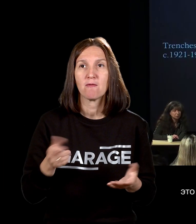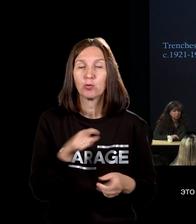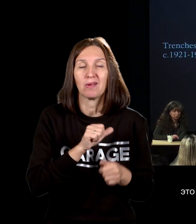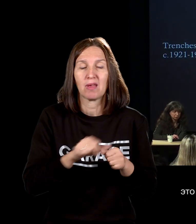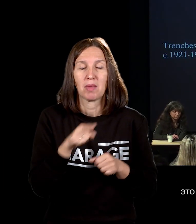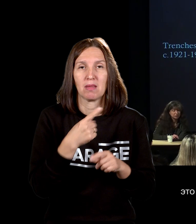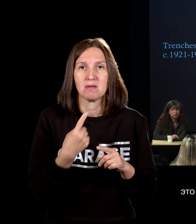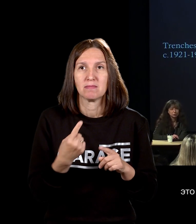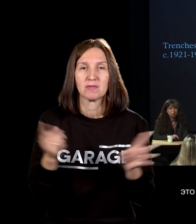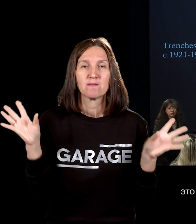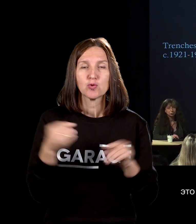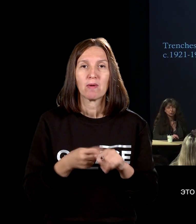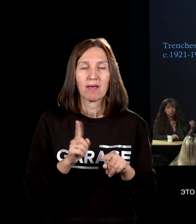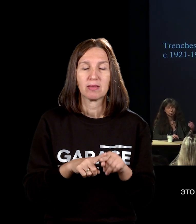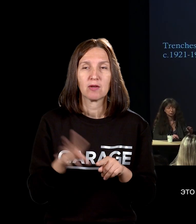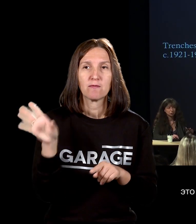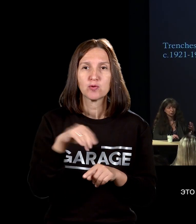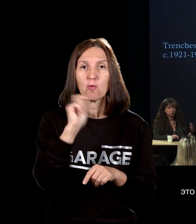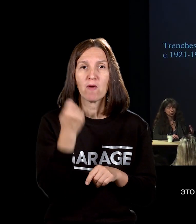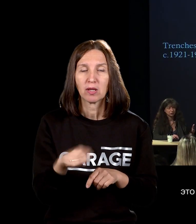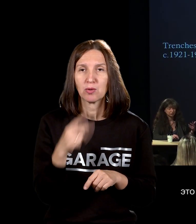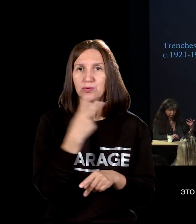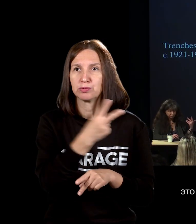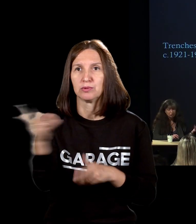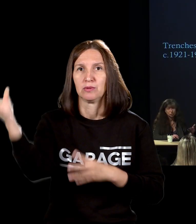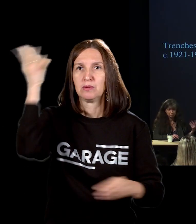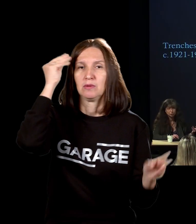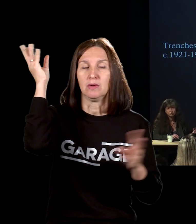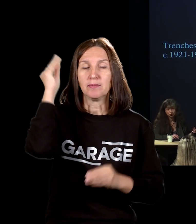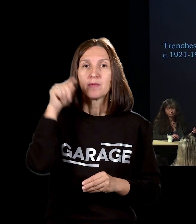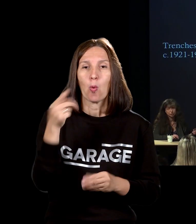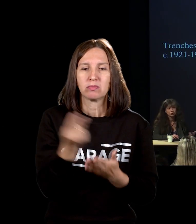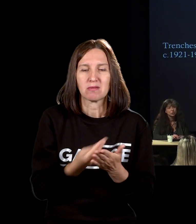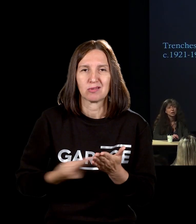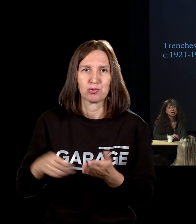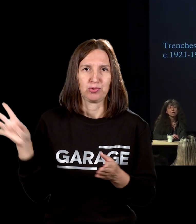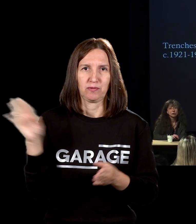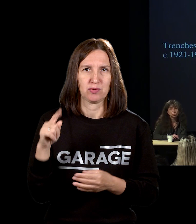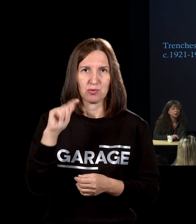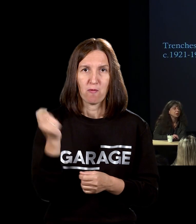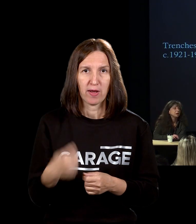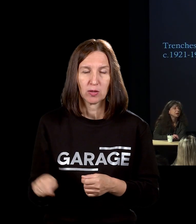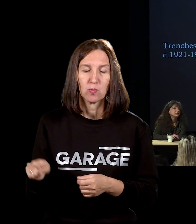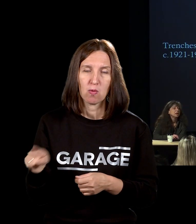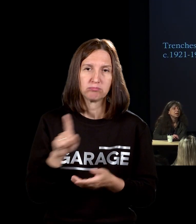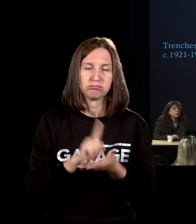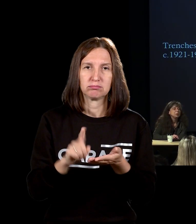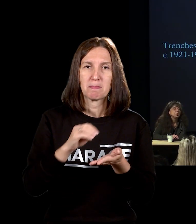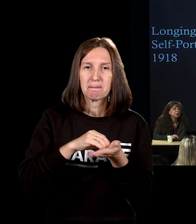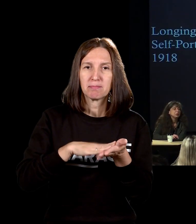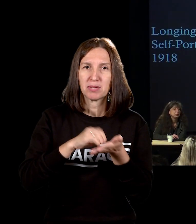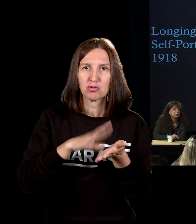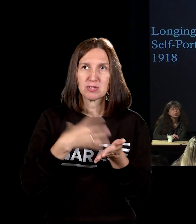создает во время войны. Всю войну он проходит он рисует всю войну, ведет дневники